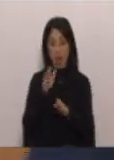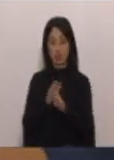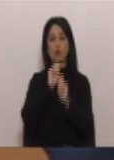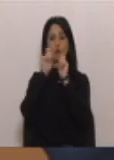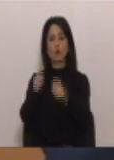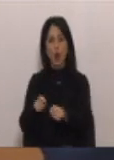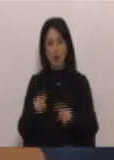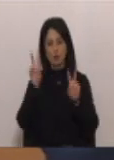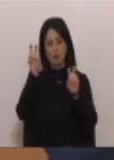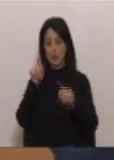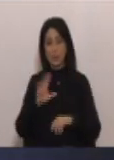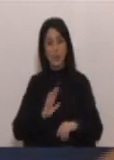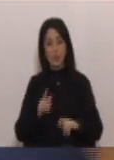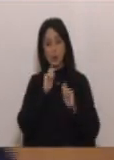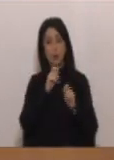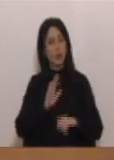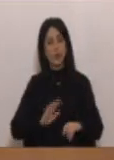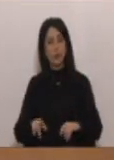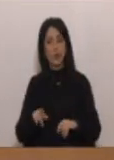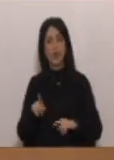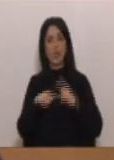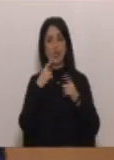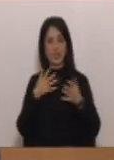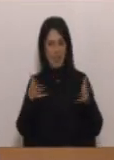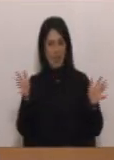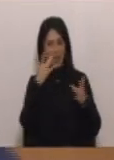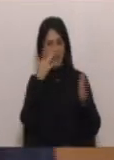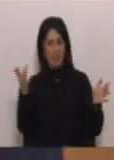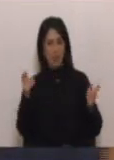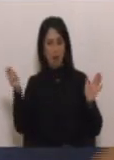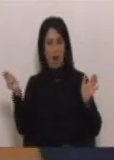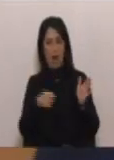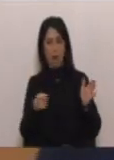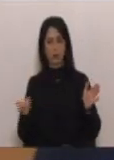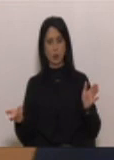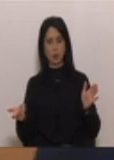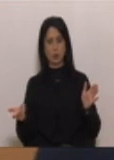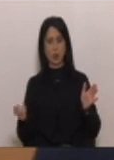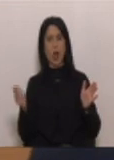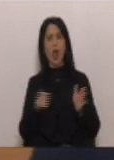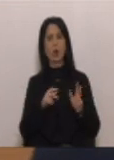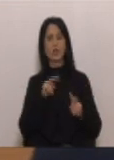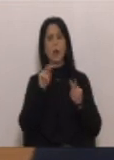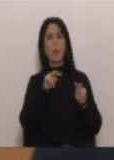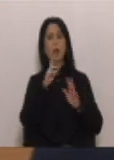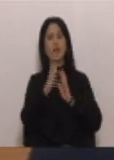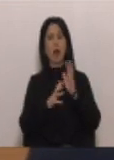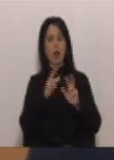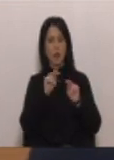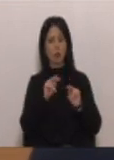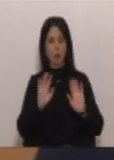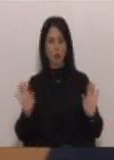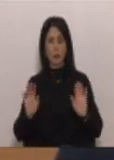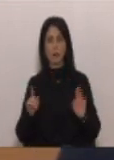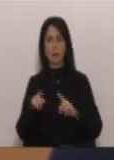ჩასრულებისთვის ბრჭყალებში. როგორ ჩუქნიდა? აქ საუბარია ღია საჯარო აუქციონზე მოვლა პატრონობით გადაცემაზე.